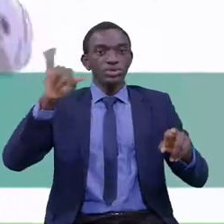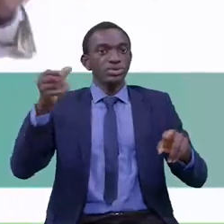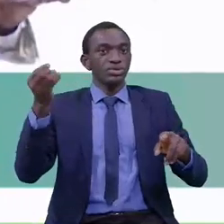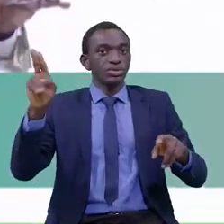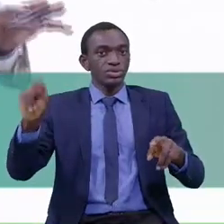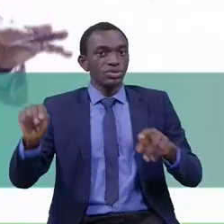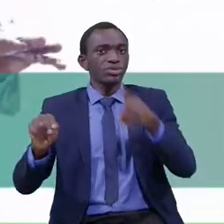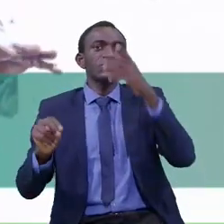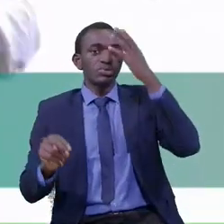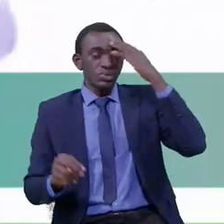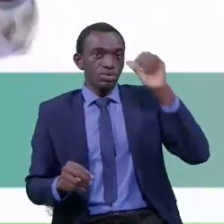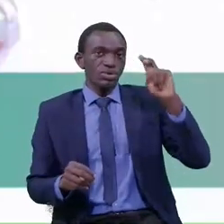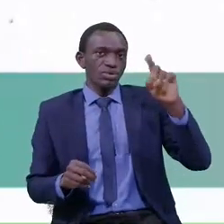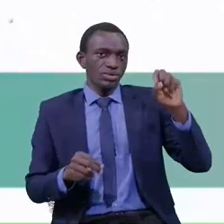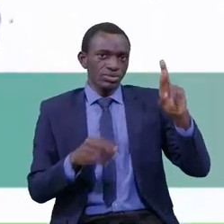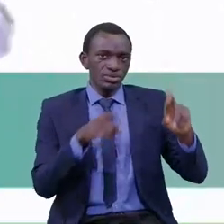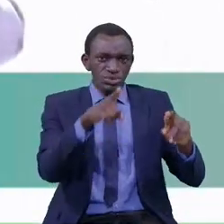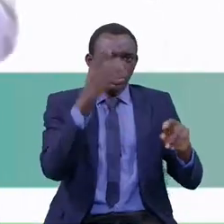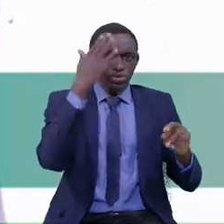connaissez Matthieu, vous connaissez Luc,